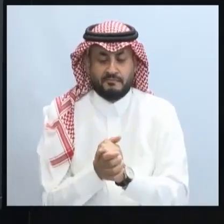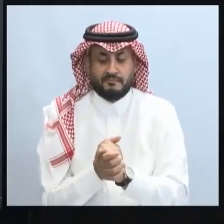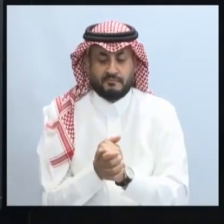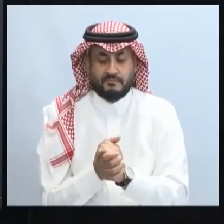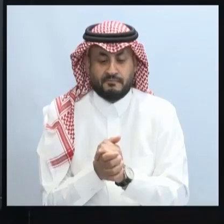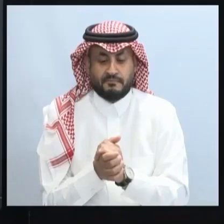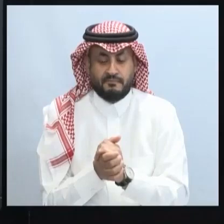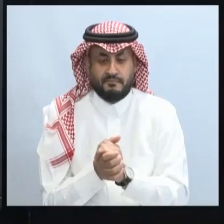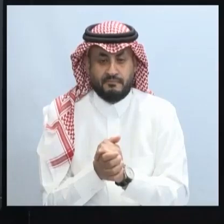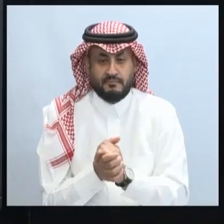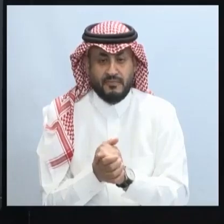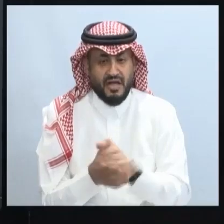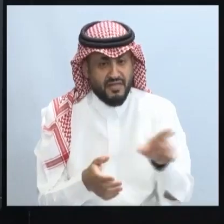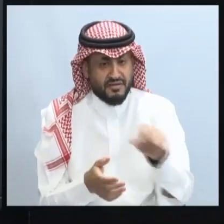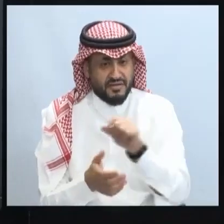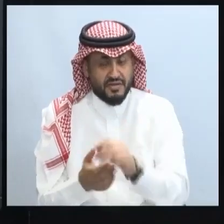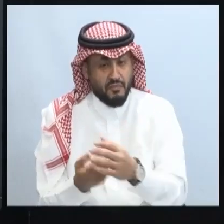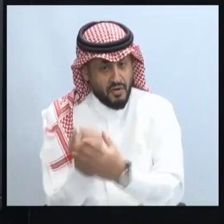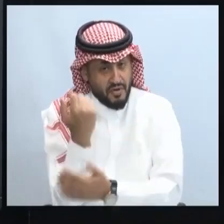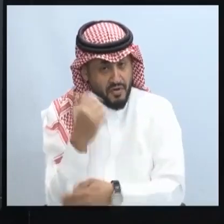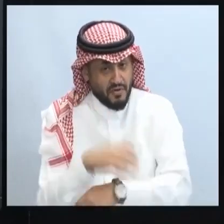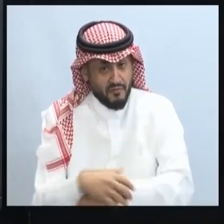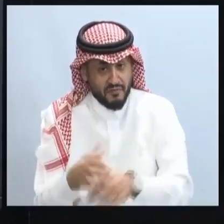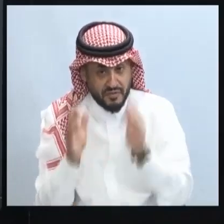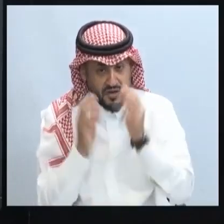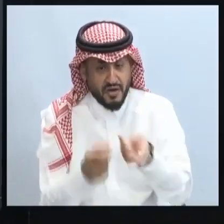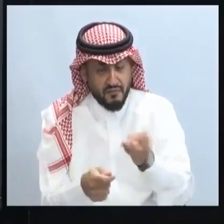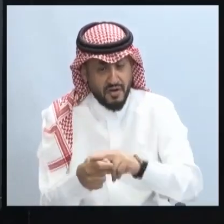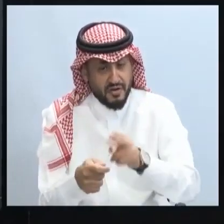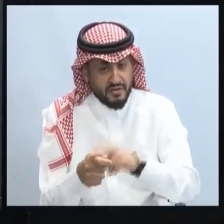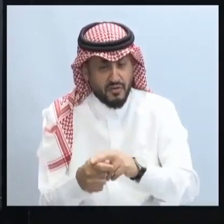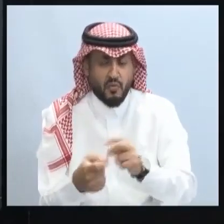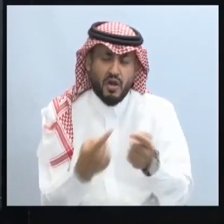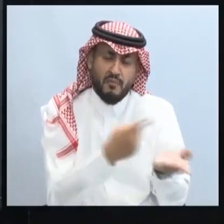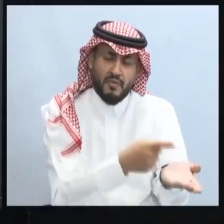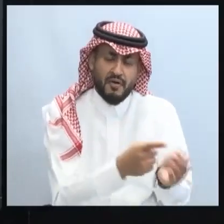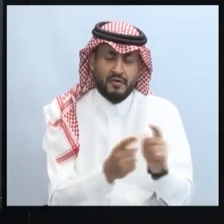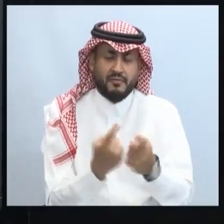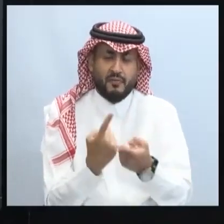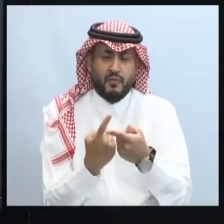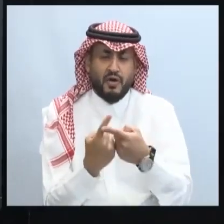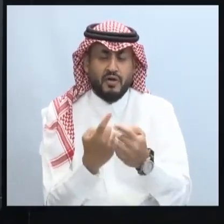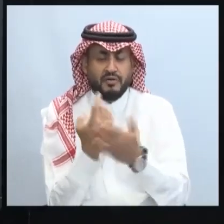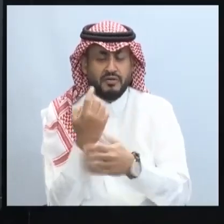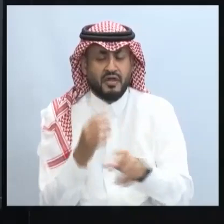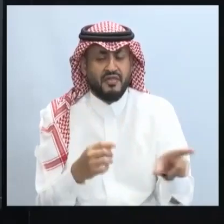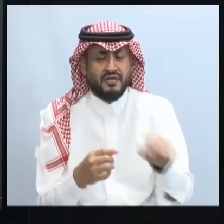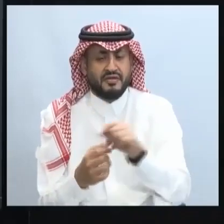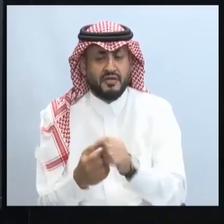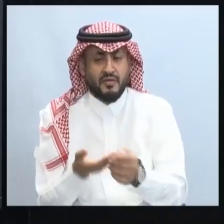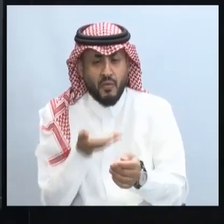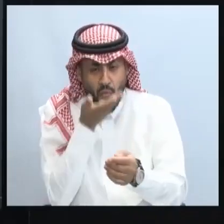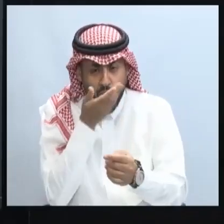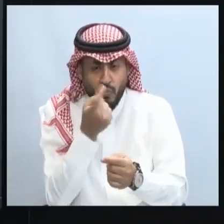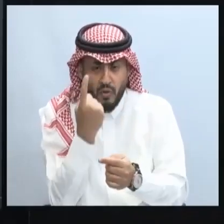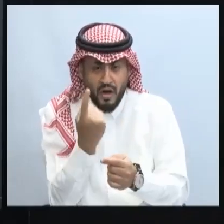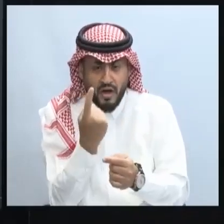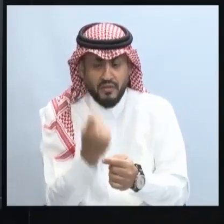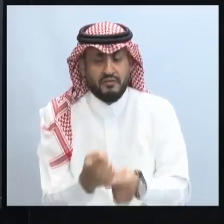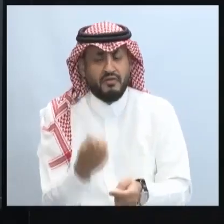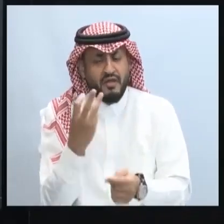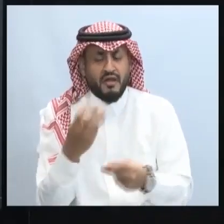يتوضا عده صلوات بطهاره واحده واحيانا يتوضا لكل صلاه فكذلك هنا